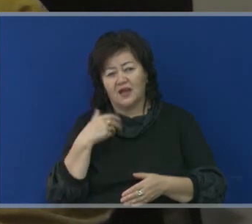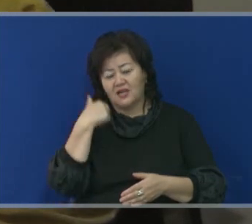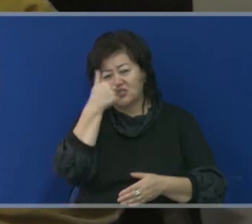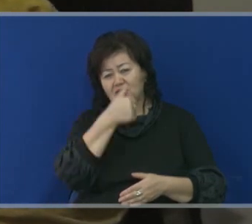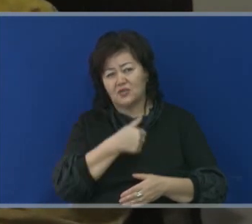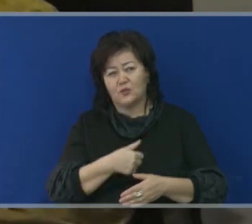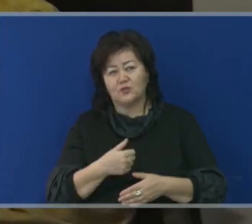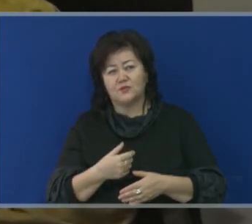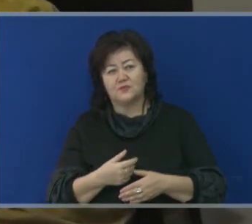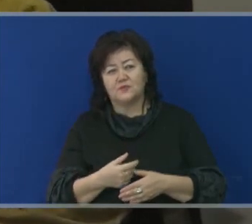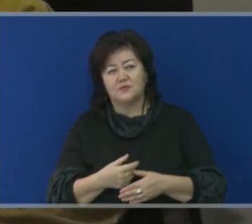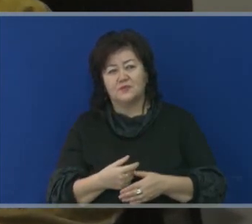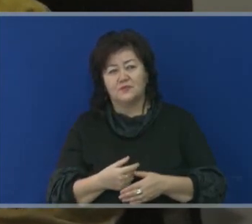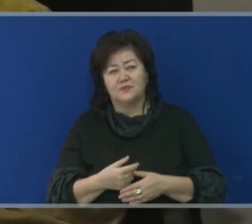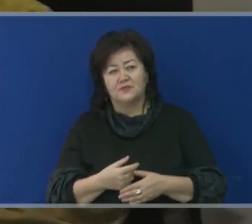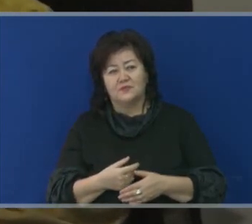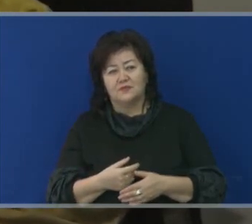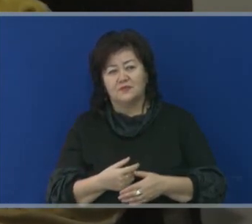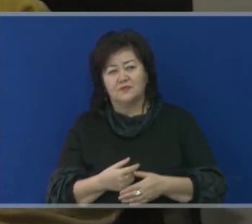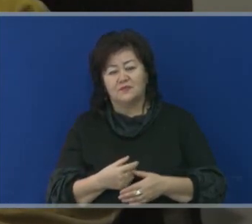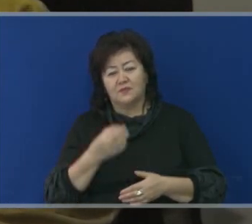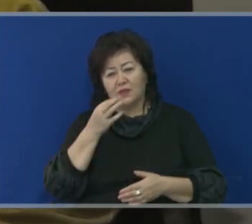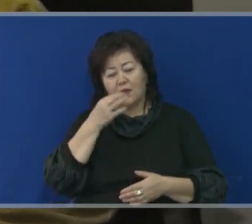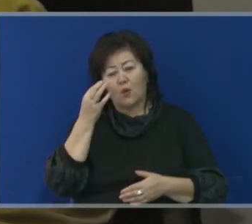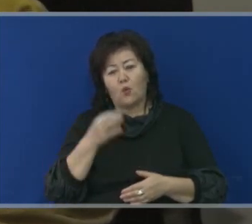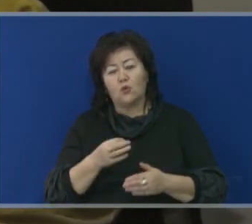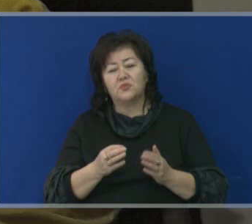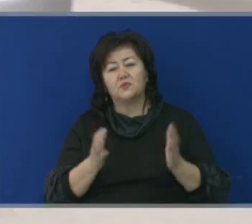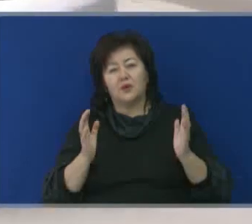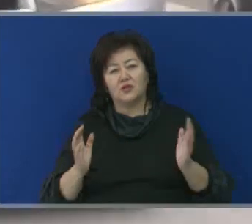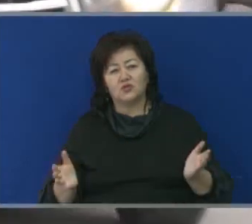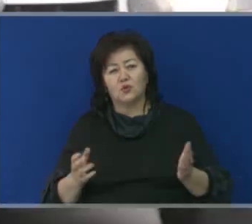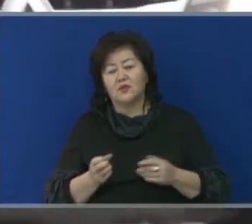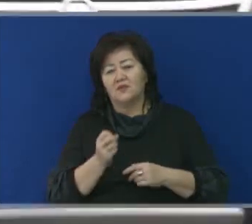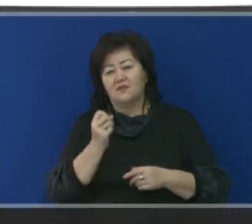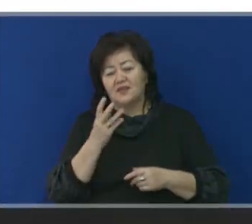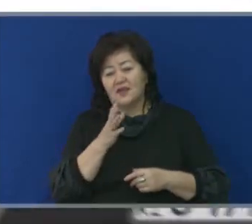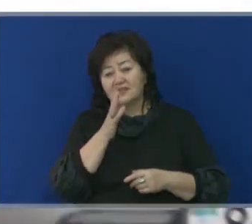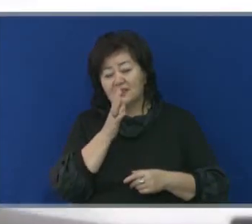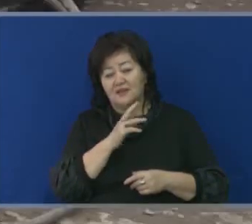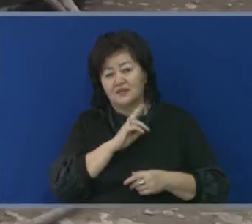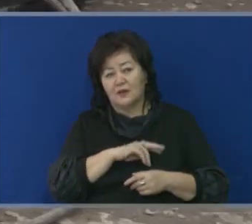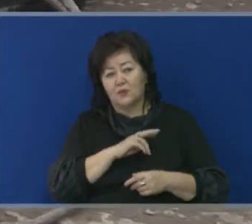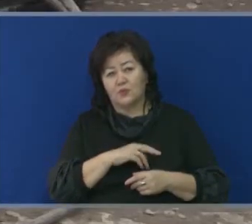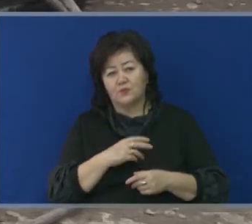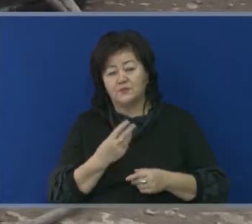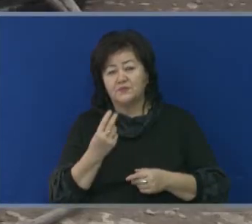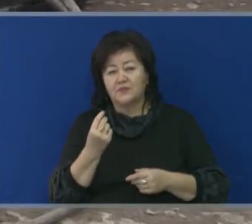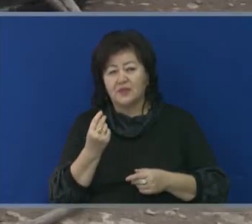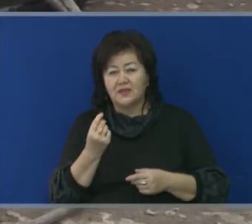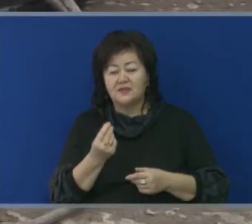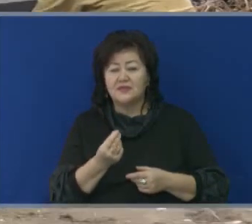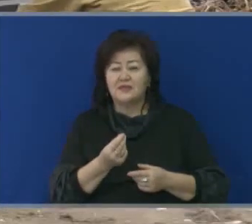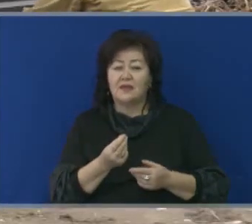тебе, тяжело с таким ажиотажем? Нет, опыт-то большой уже, 12 лет в шинке. По словам водителей, цены на услуги в шиномонтажах